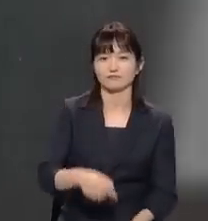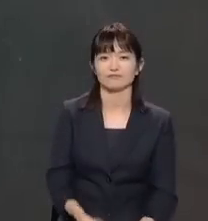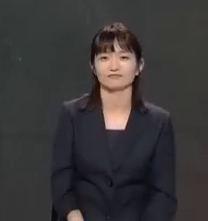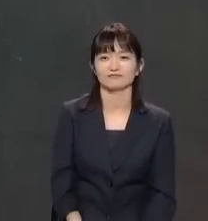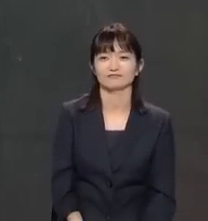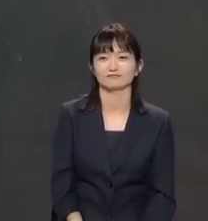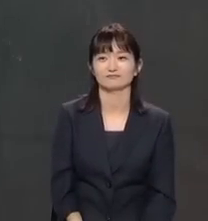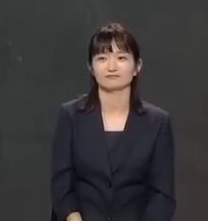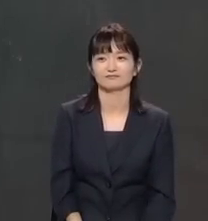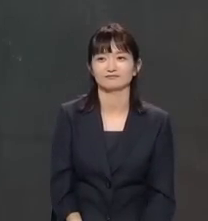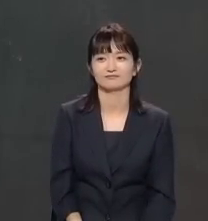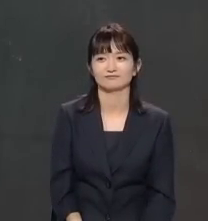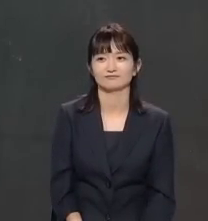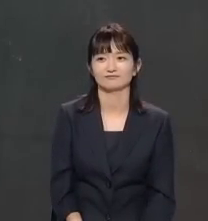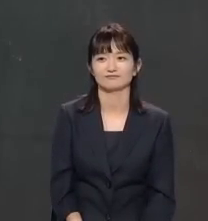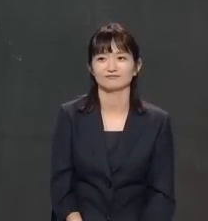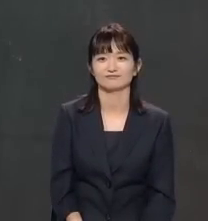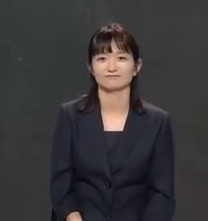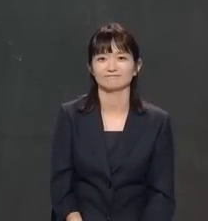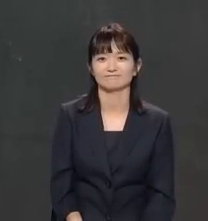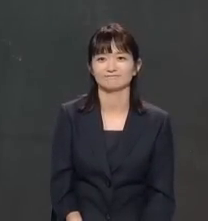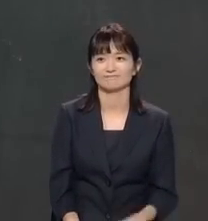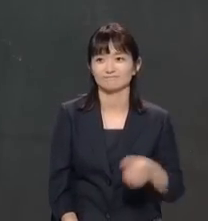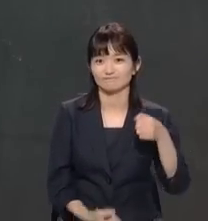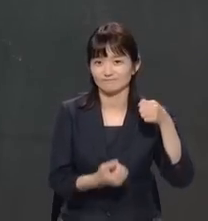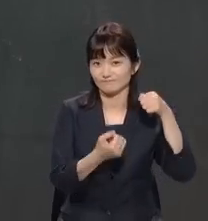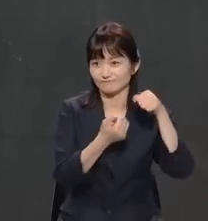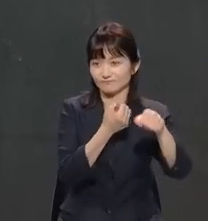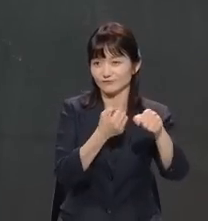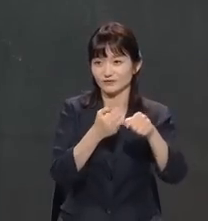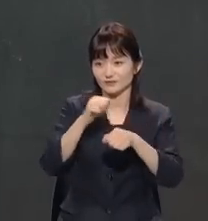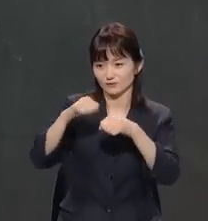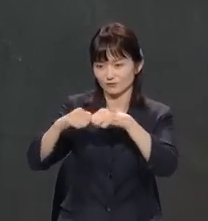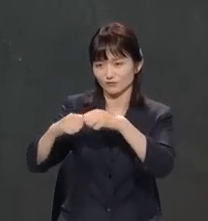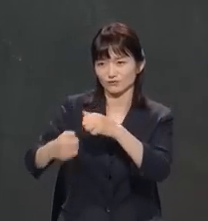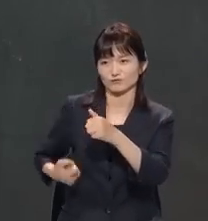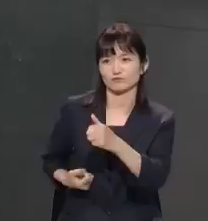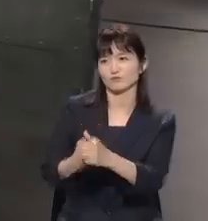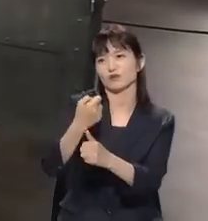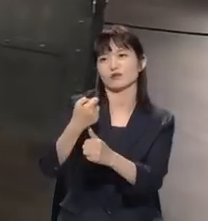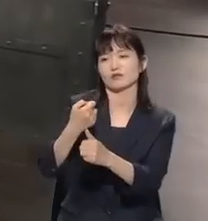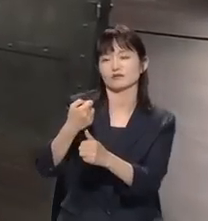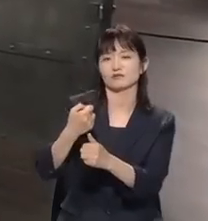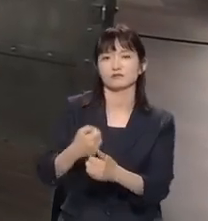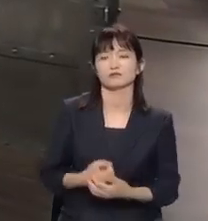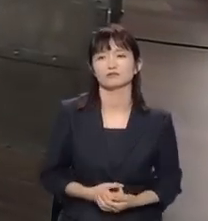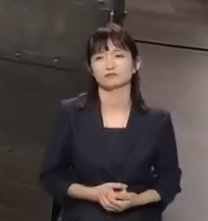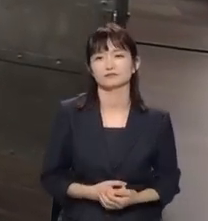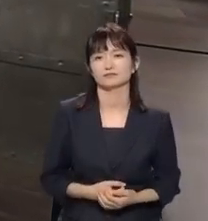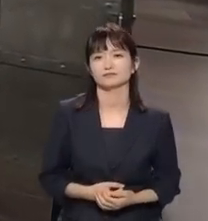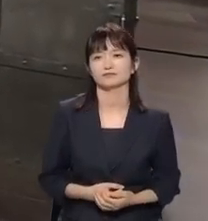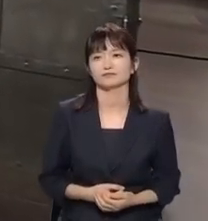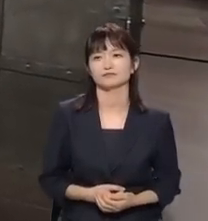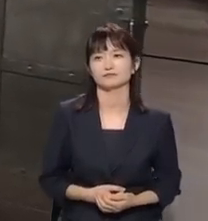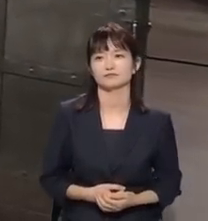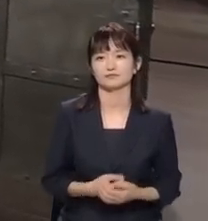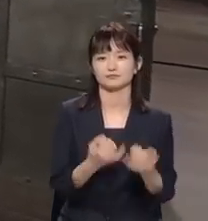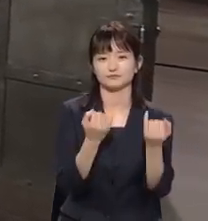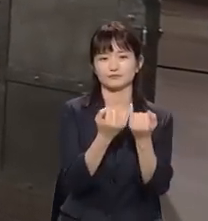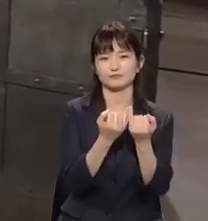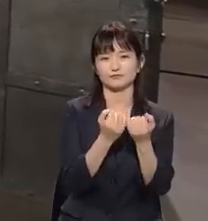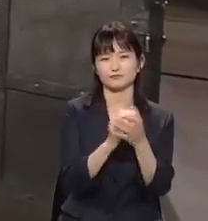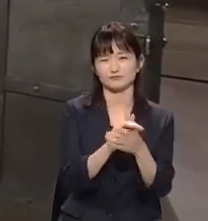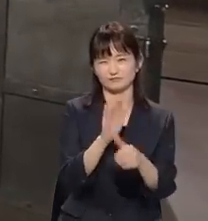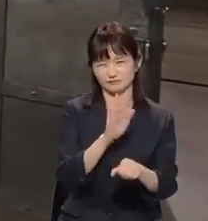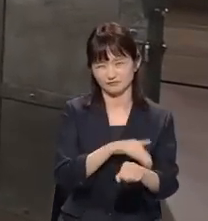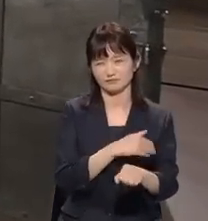이 웃으면 안되는데 주먹대 니킥입니다 무릎으로 찍었다는 얘기잖아요 뭐 여자친구도 잘한 건